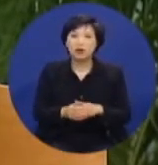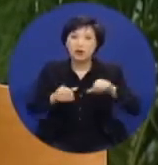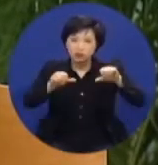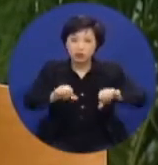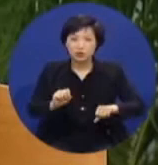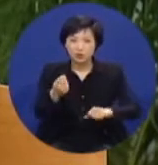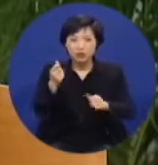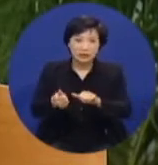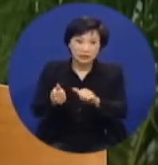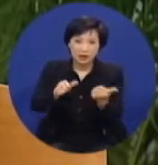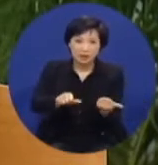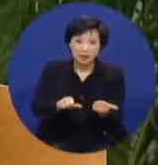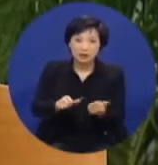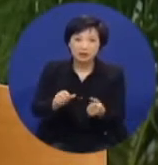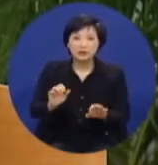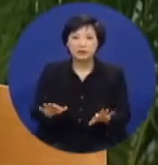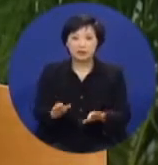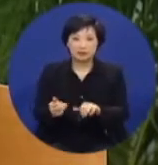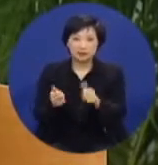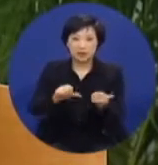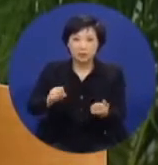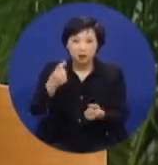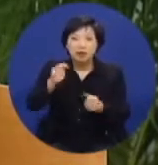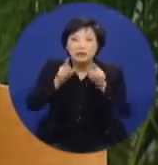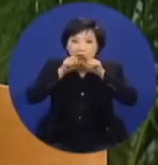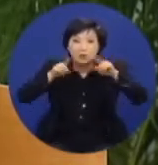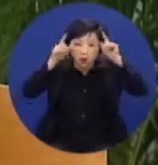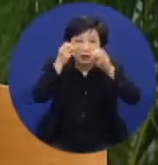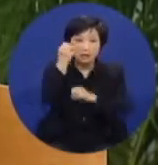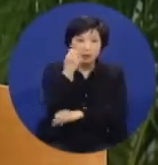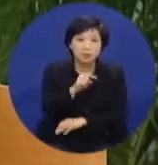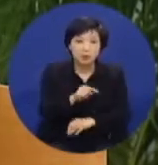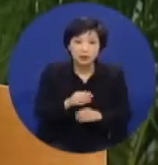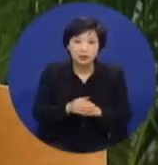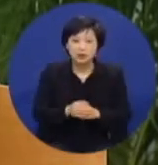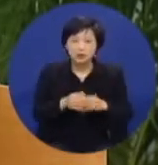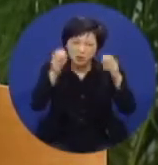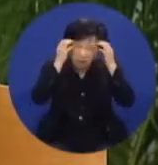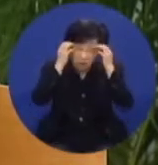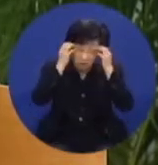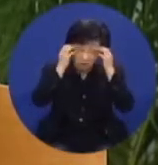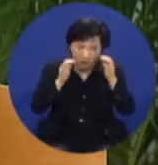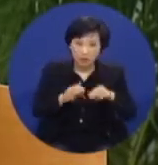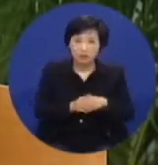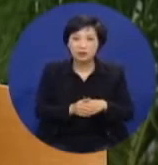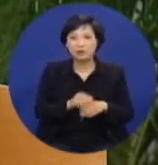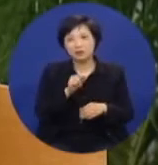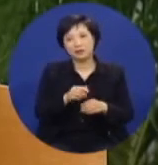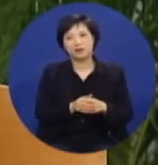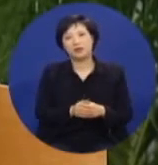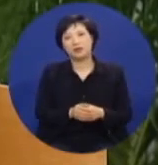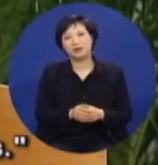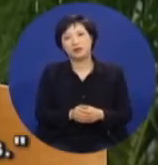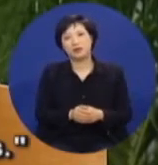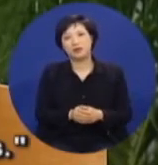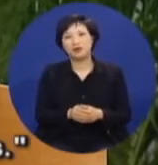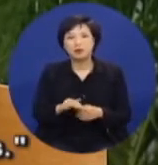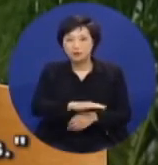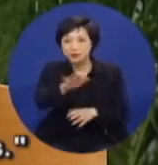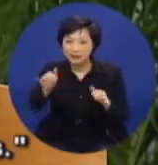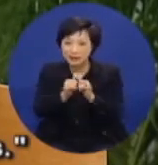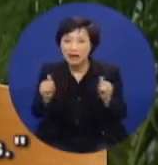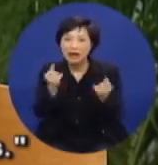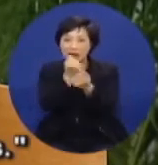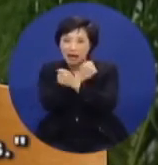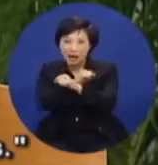사망 4호 론 지옥이라는 큰 본적인 2 보통의 노예 생활에서 해방과